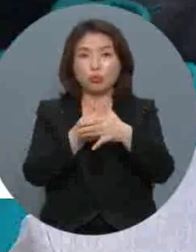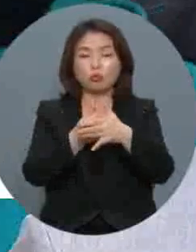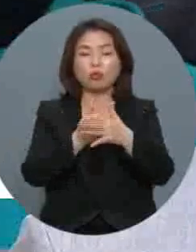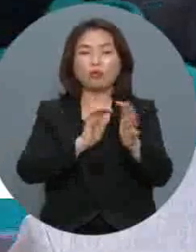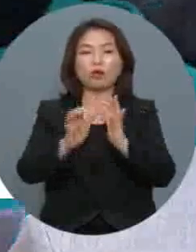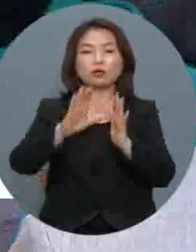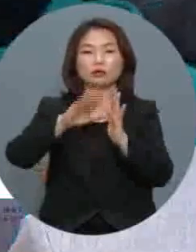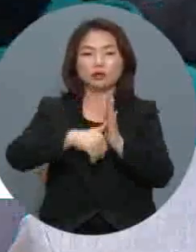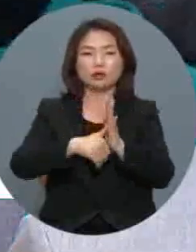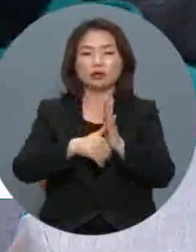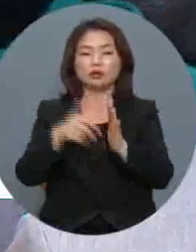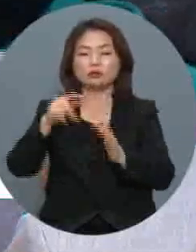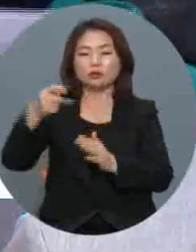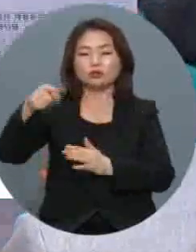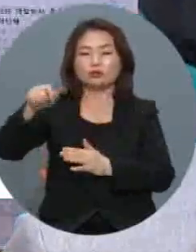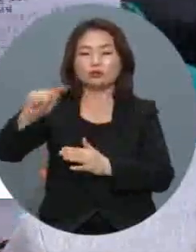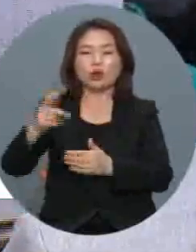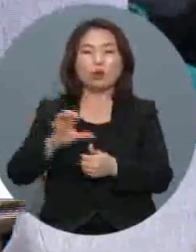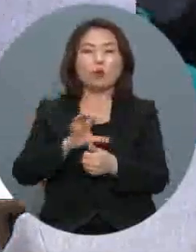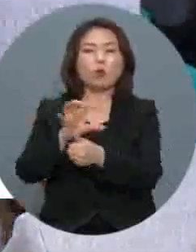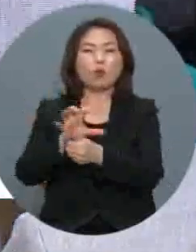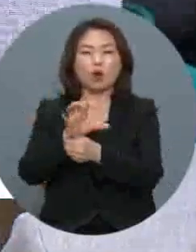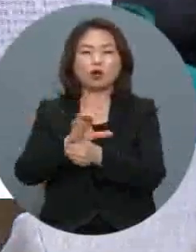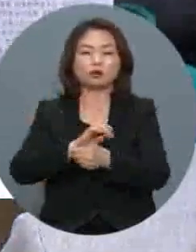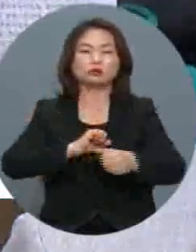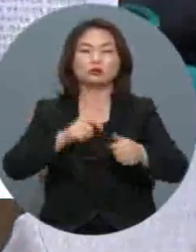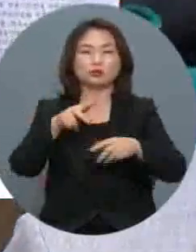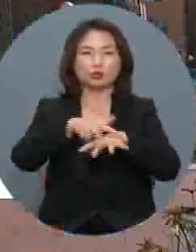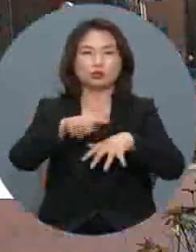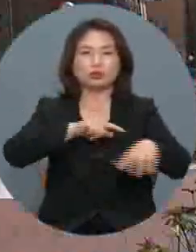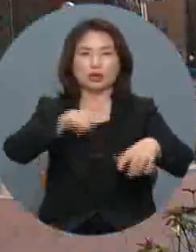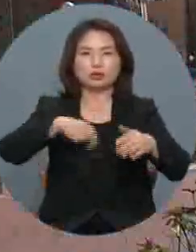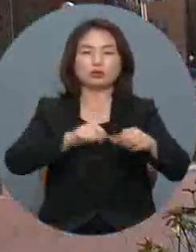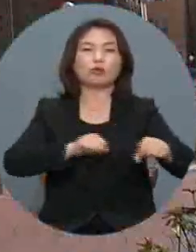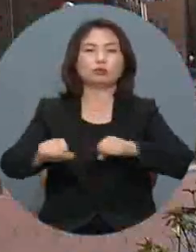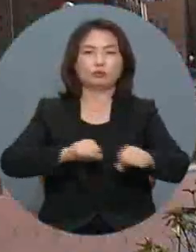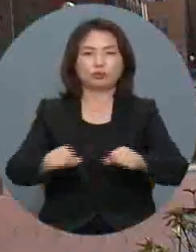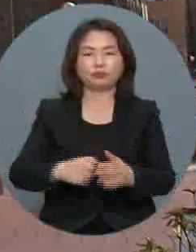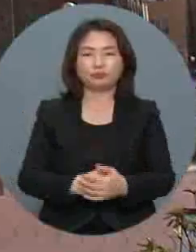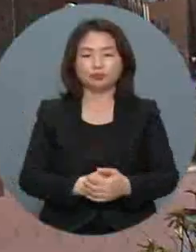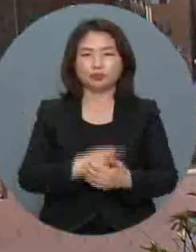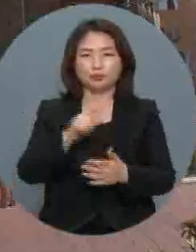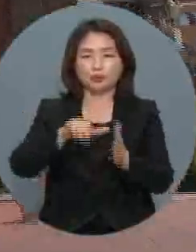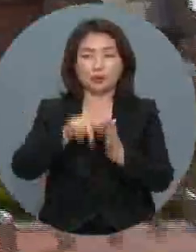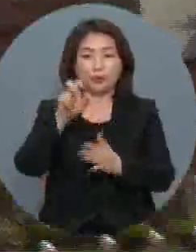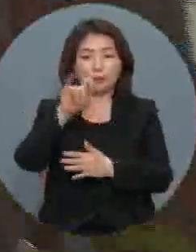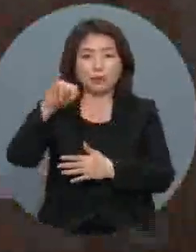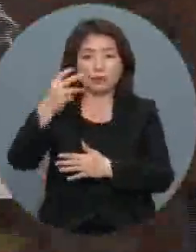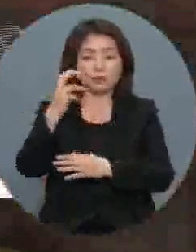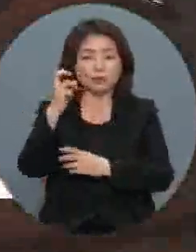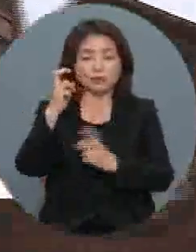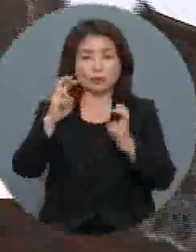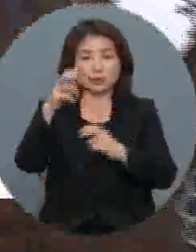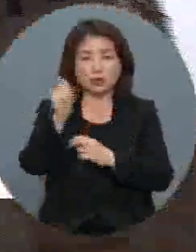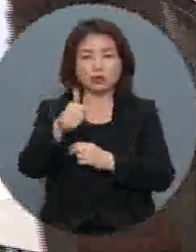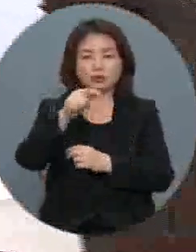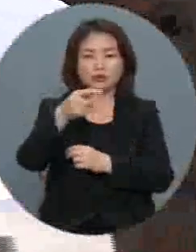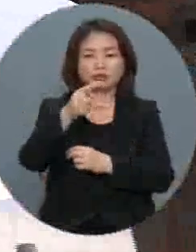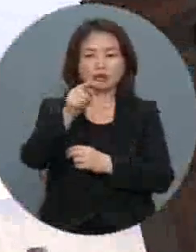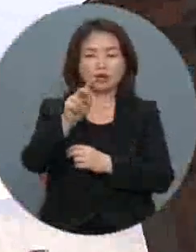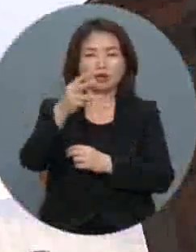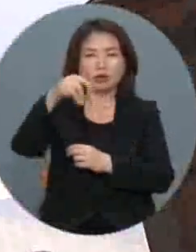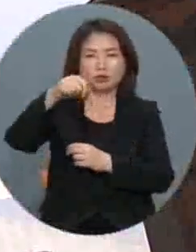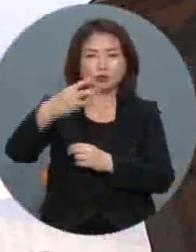국가보위에서 전두환 이를 옹호하는 조직에서 활동을 했습니다. 당시 매일신문 사장이었던 전달출